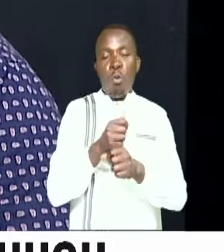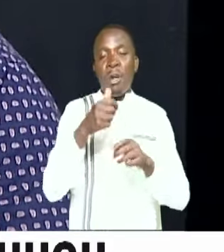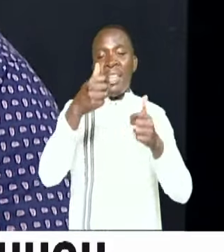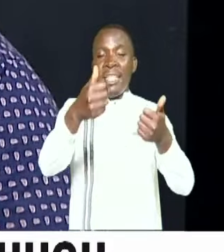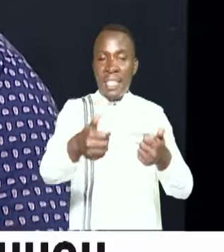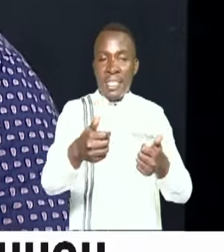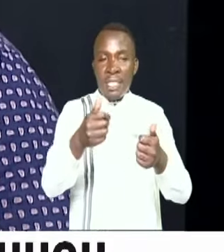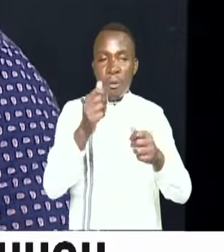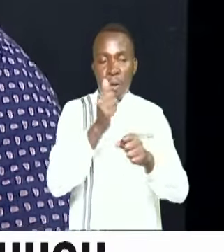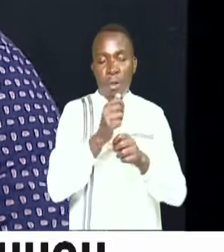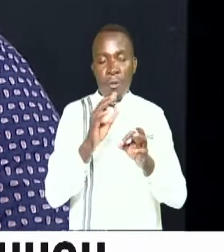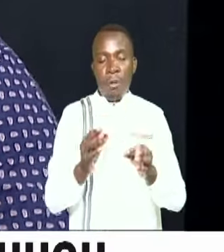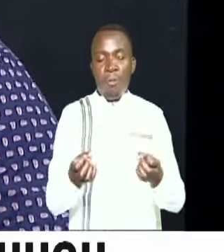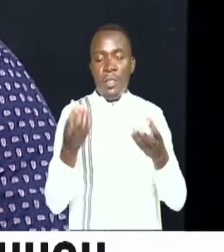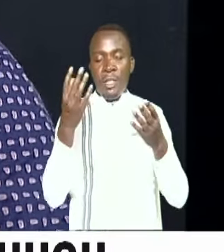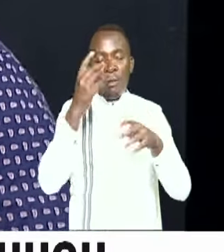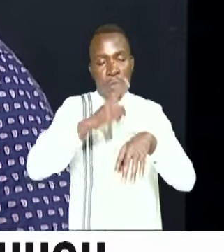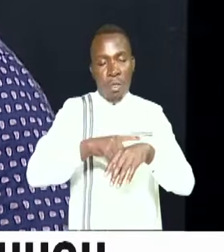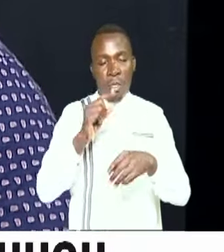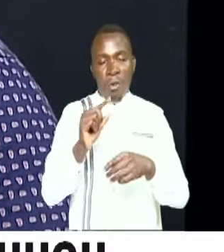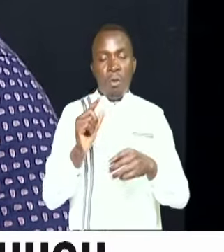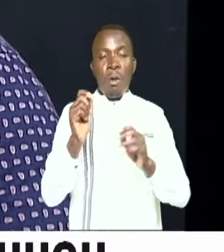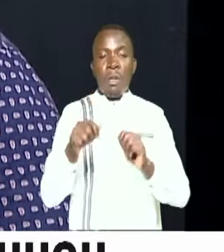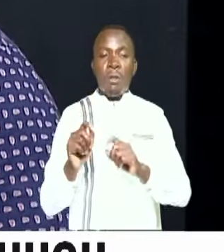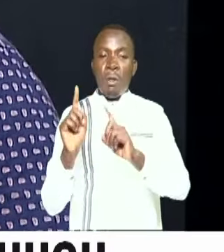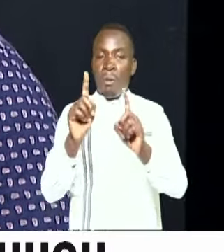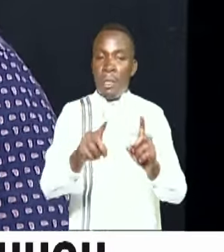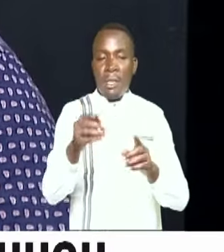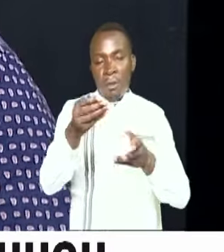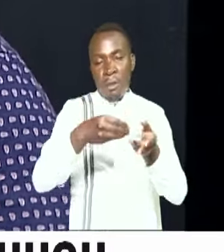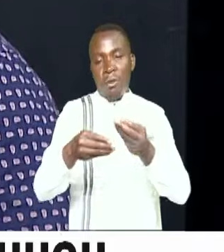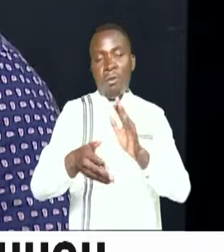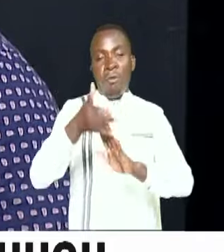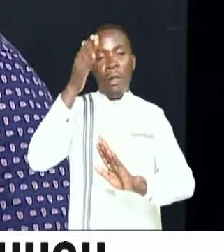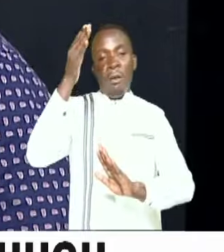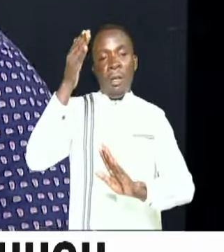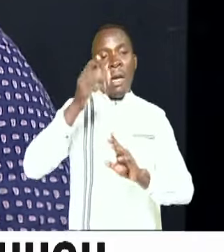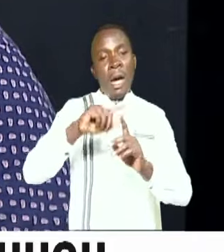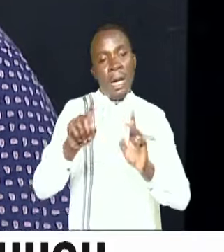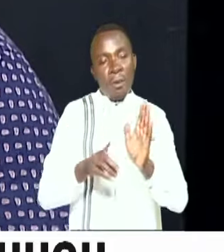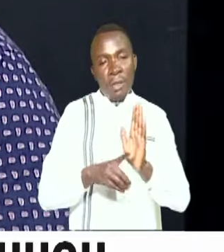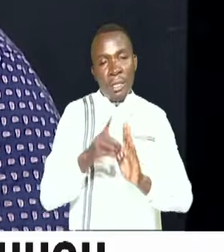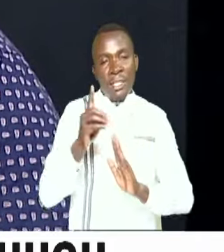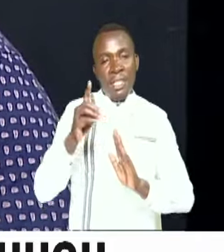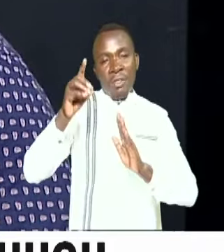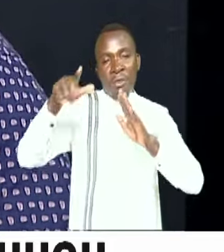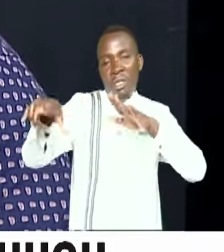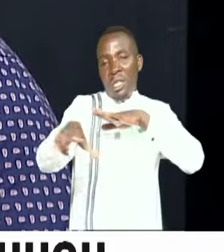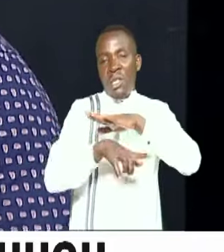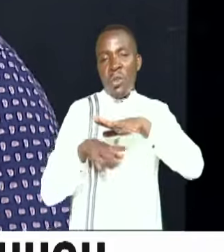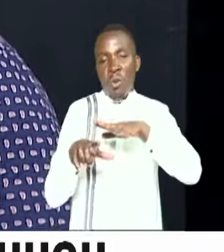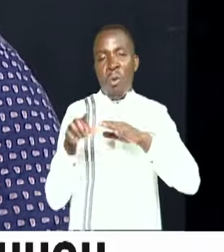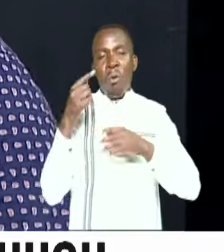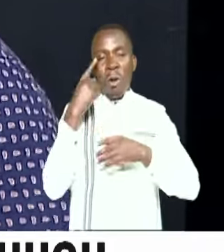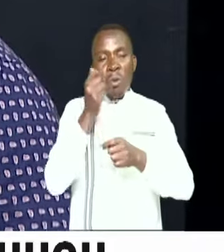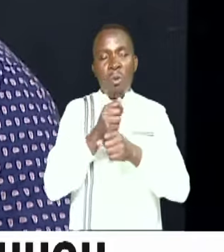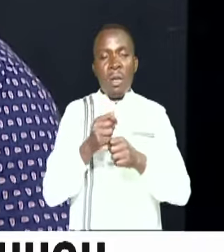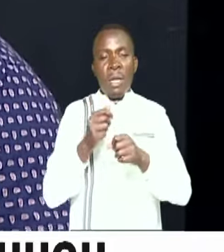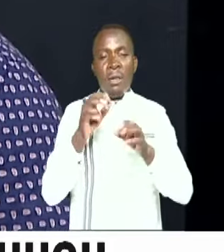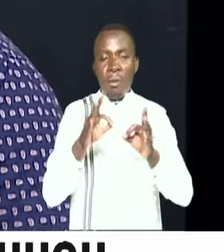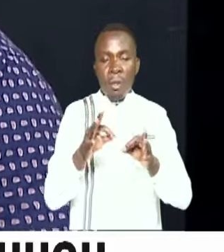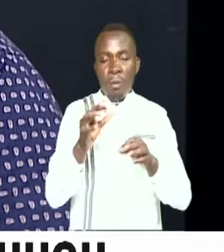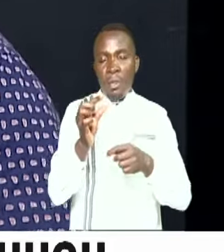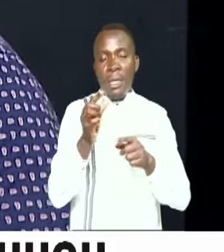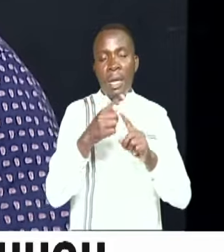gukora ibintu byinshi mu gihe gito, ndetse akanabigeza no ku isoko vuba vuba. Niba iyo tekinoloji yawe ikiri hasi, nayo usanga hari ukora ibintu bikeya kandi ukoresheje ingufu